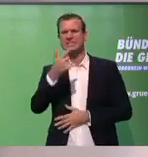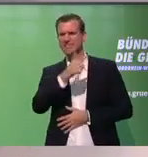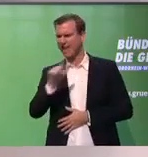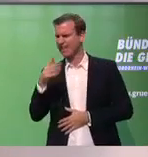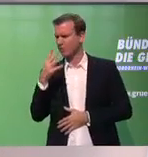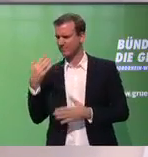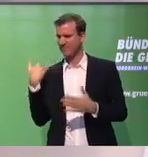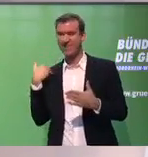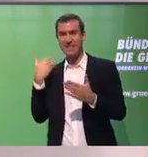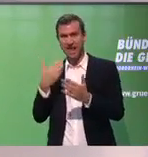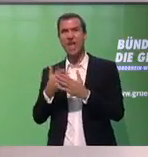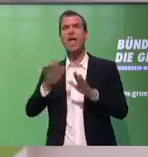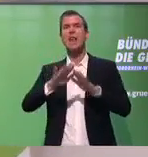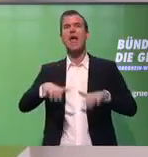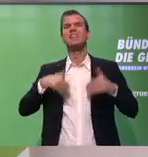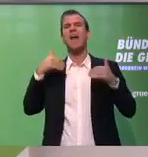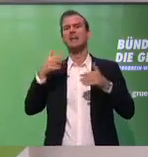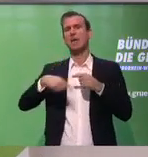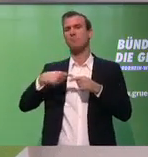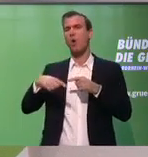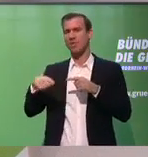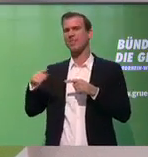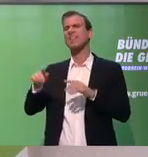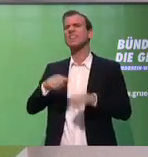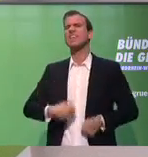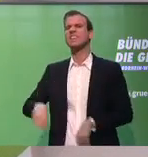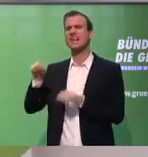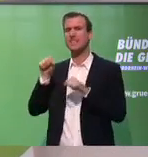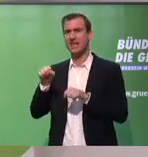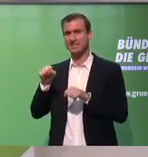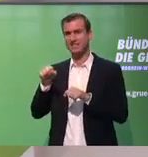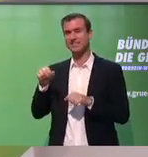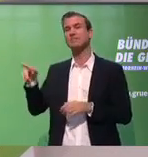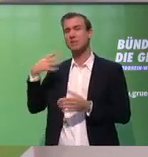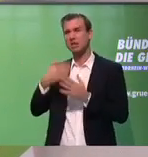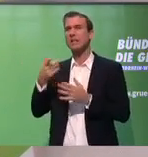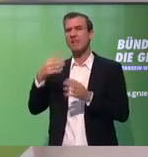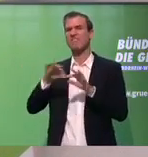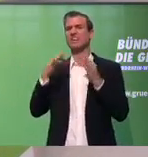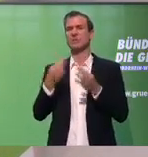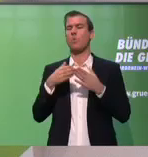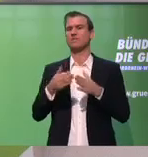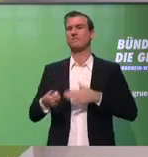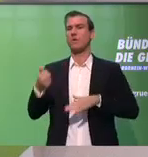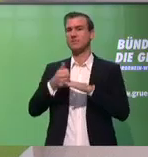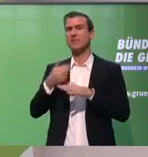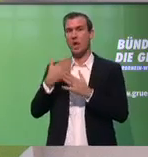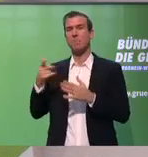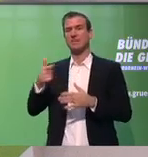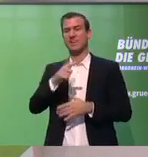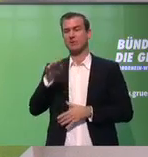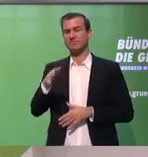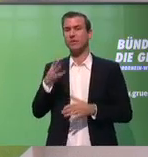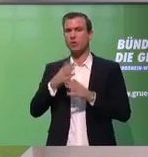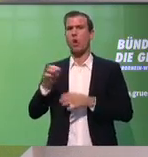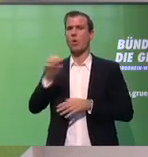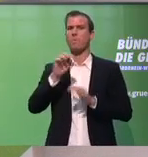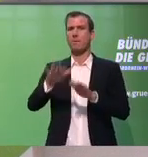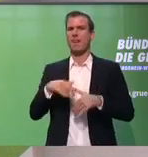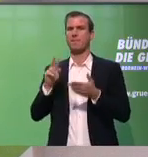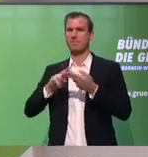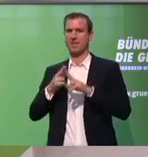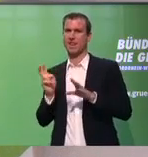2004 Landtagsabgeordnete in Niedersachsen und Fraktionsvorsitzende und bist seitdem, also seit 2004, Mitglied des Europäischen Parlaments und auch